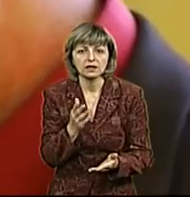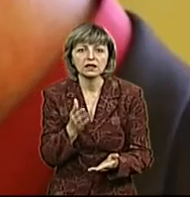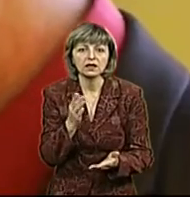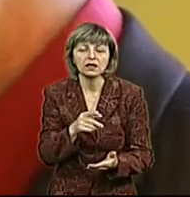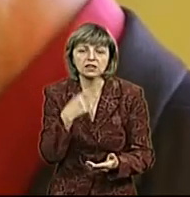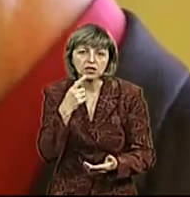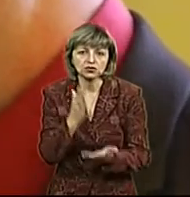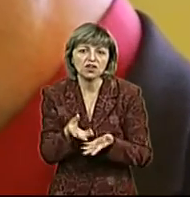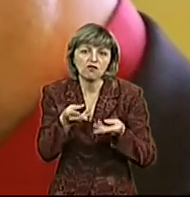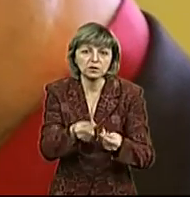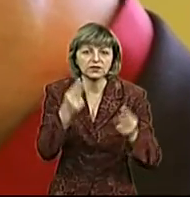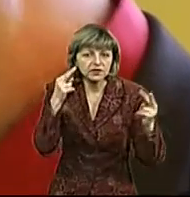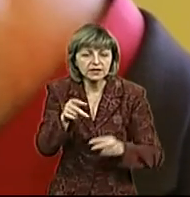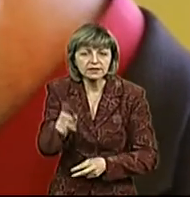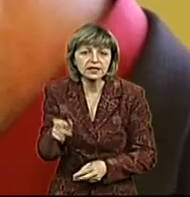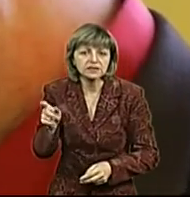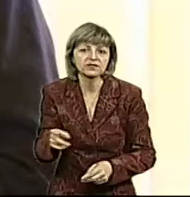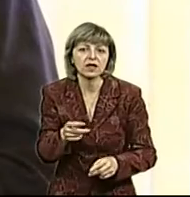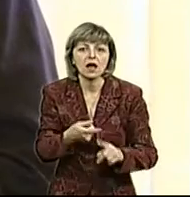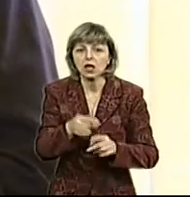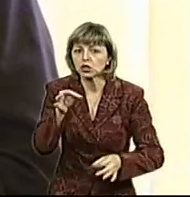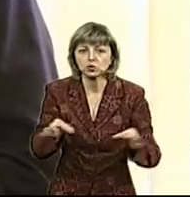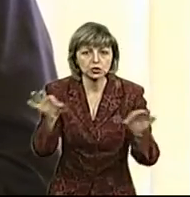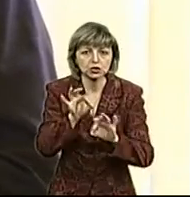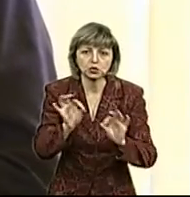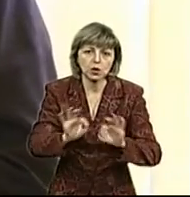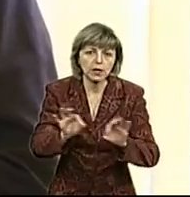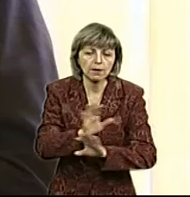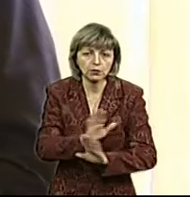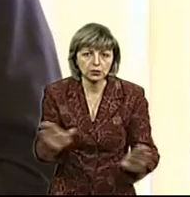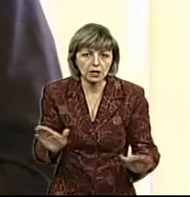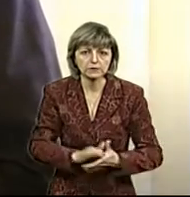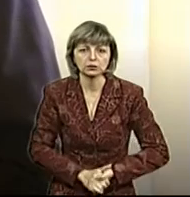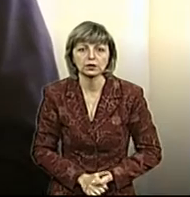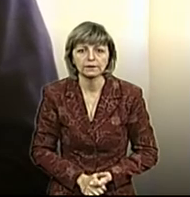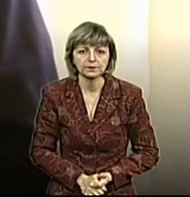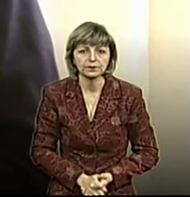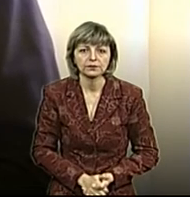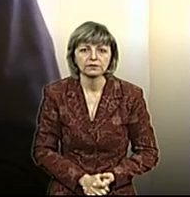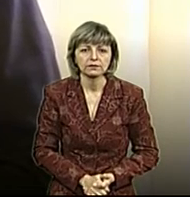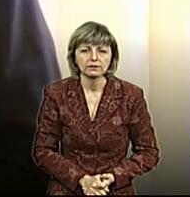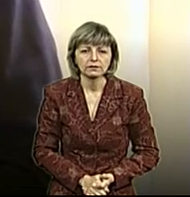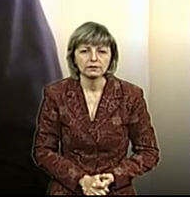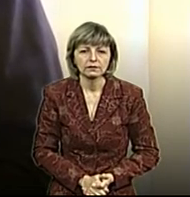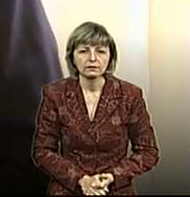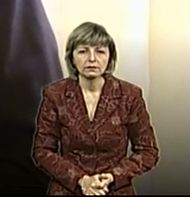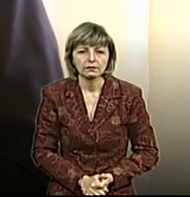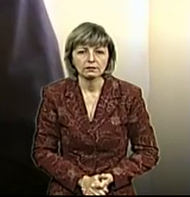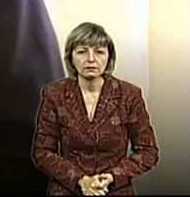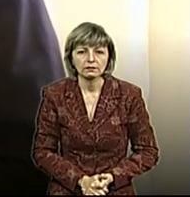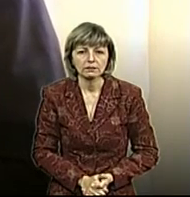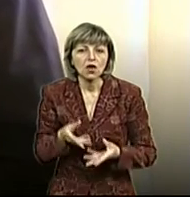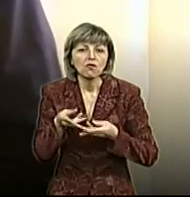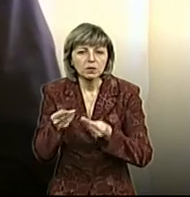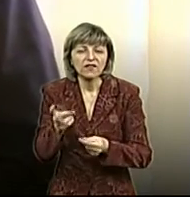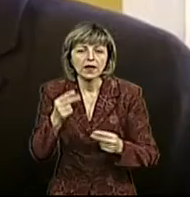свідків. Проте документів на це на прохання суддів не надає. Може незаконно впливати на мене свідків, такі, що судові допитання безпосередньо, впливати